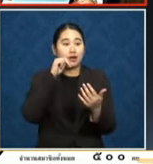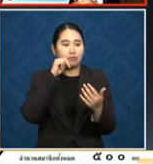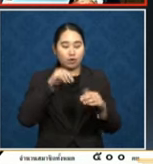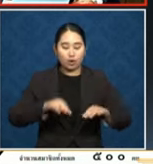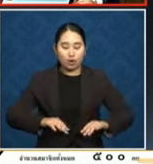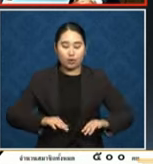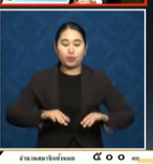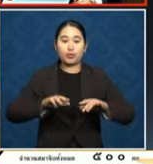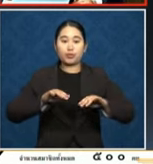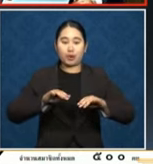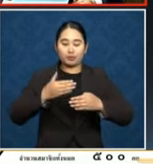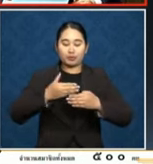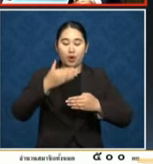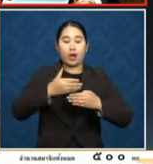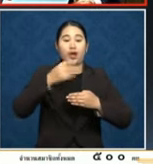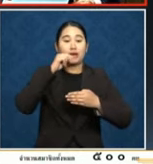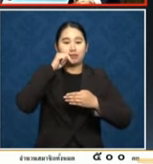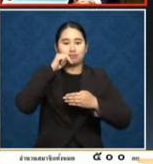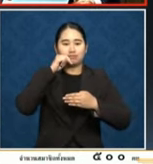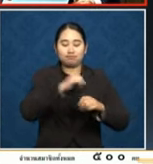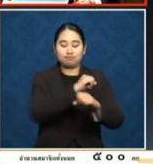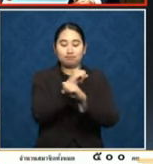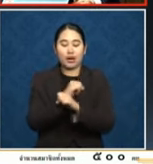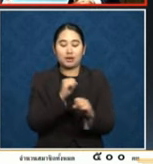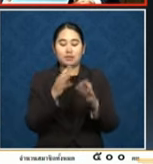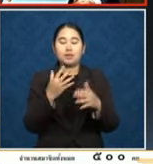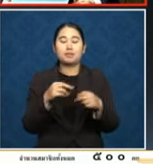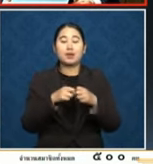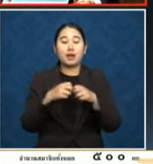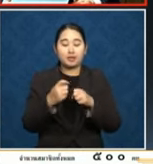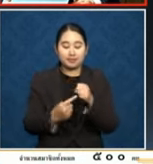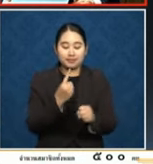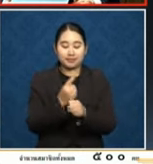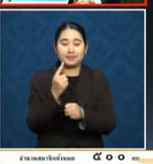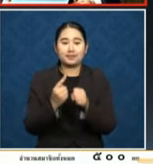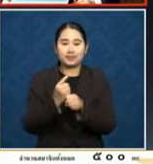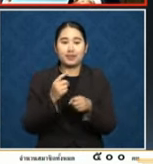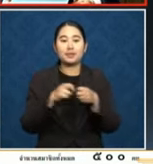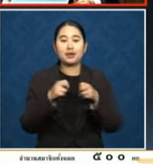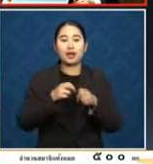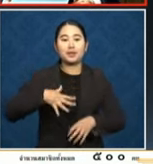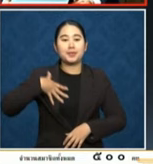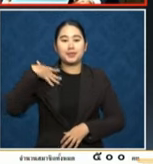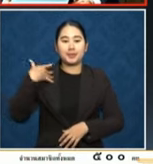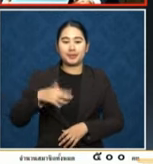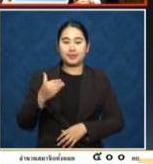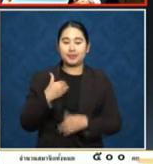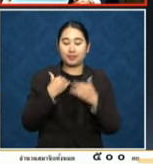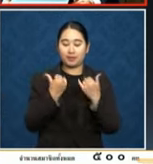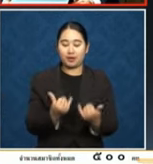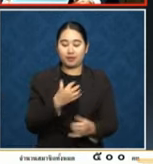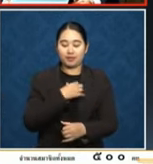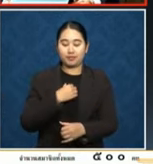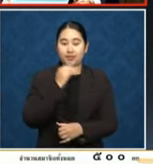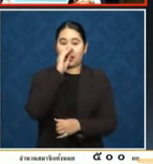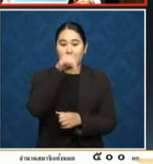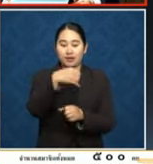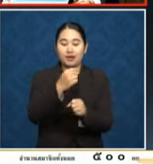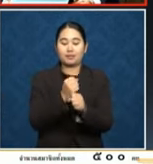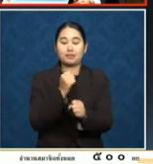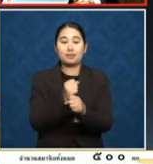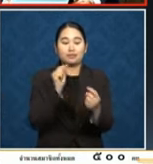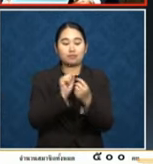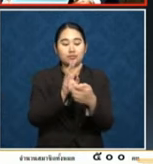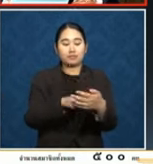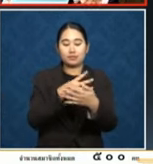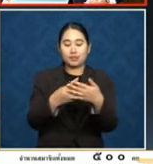ประตูก็ไม่สามารถคั่นน้ำได้เป็นแบบนี้ทุกปีครับชาวบ้านเดือดร้อนมากตอนนี้ทางเทศบาลเองก็ได้แต่วาง